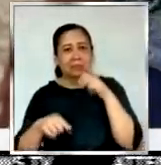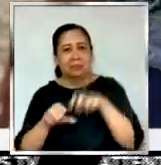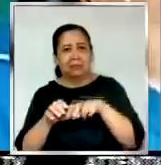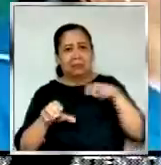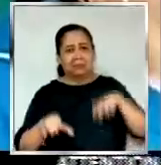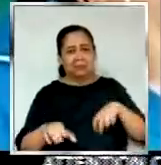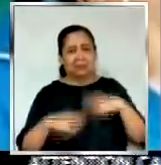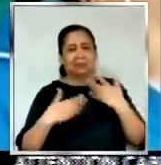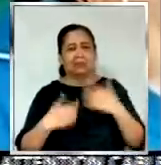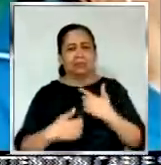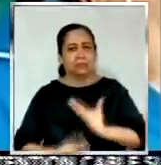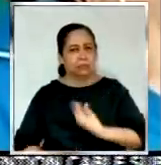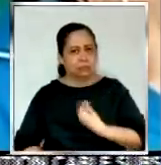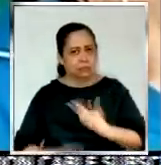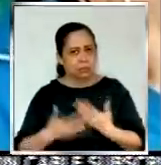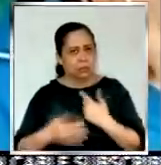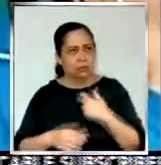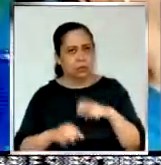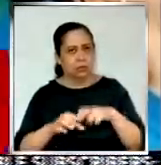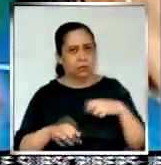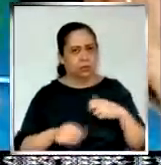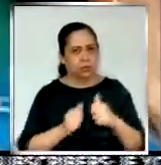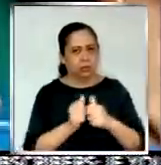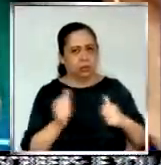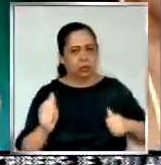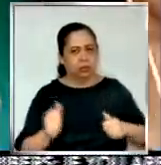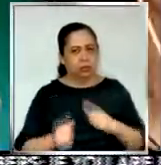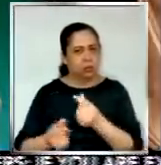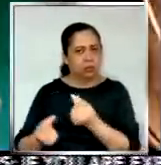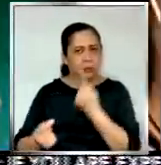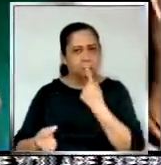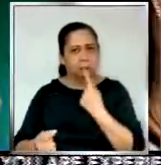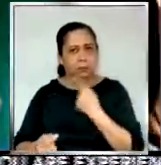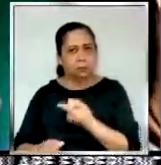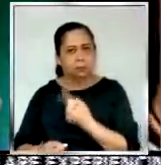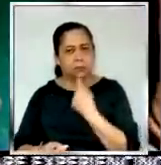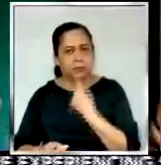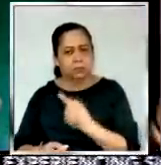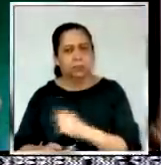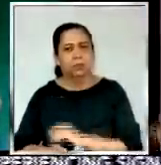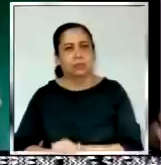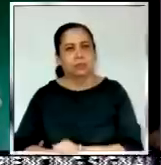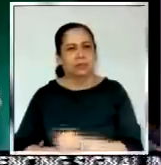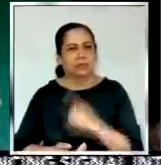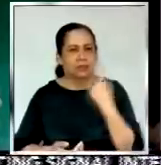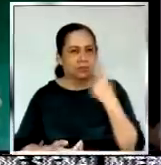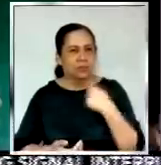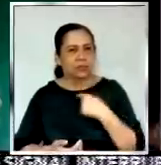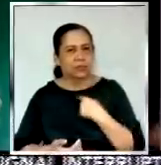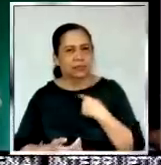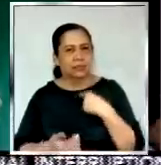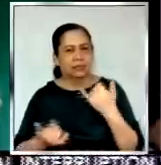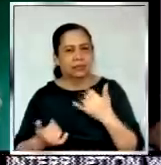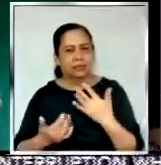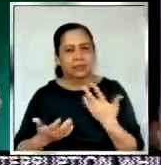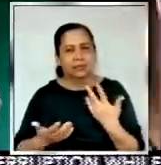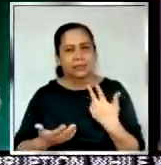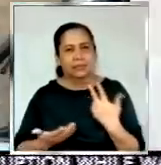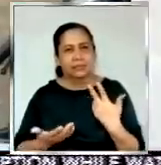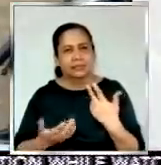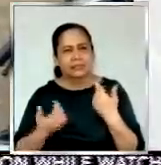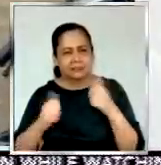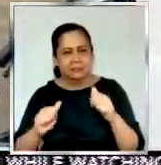ako nun sir. Nakabahan na may halong saya kasi palakas na yung tubig eh. Tapos pinilit na rin